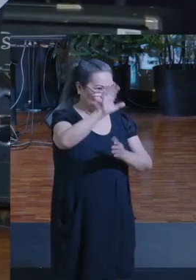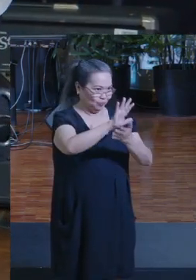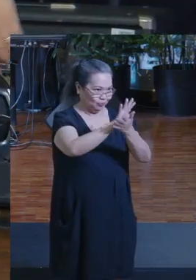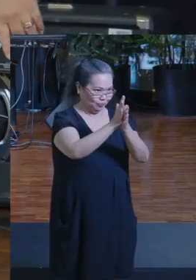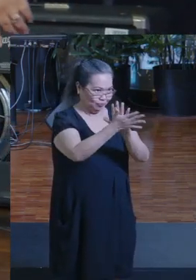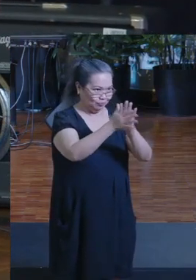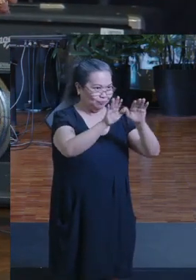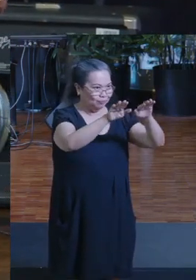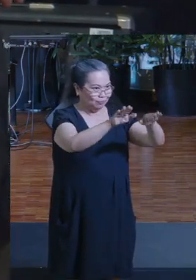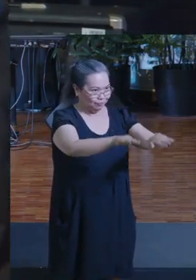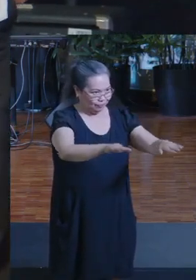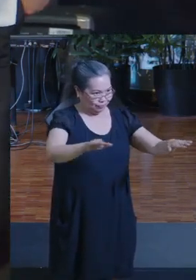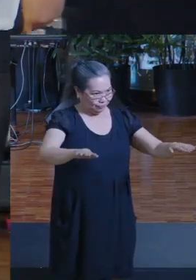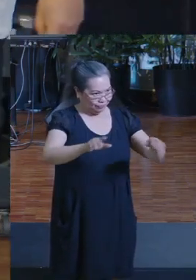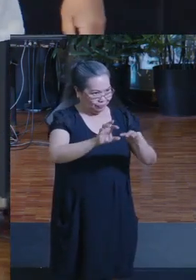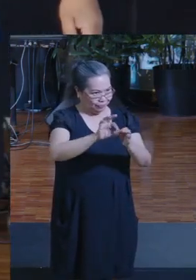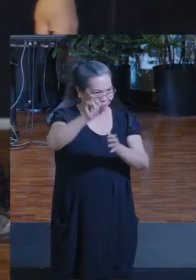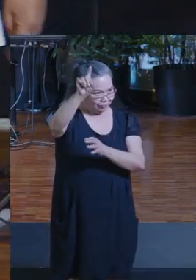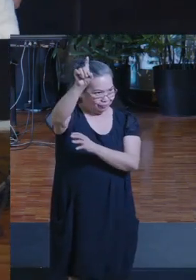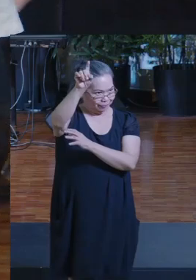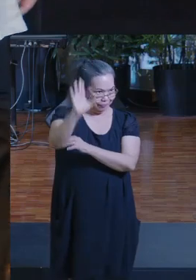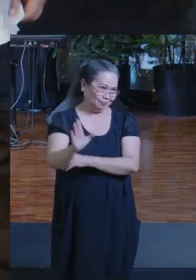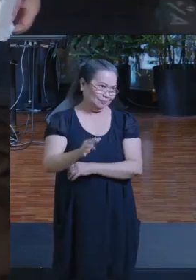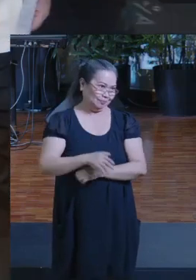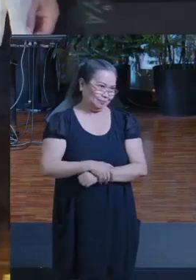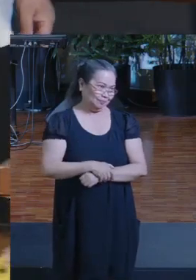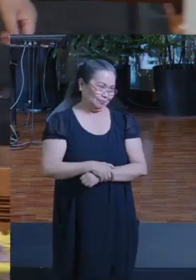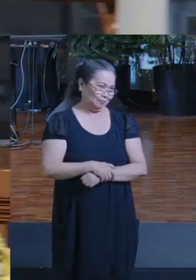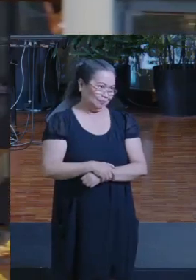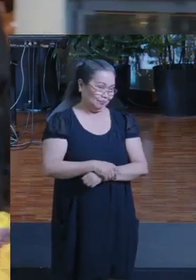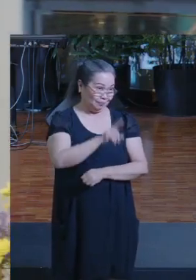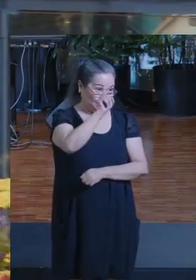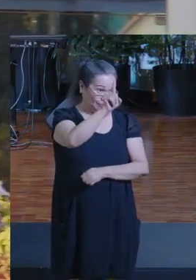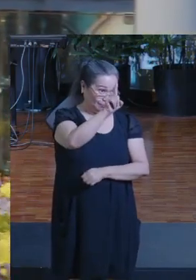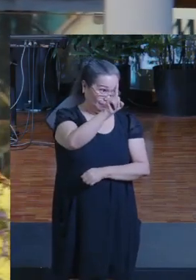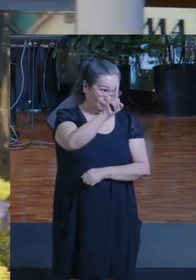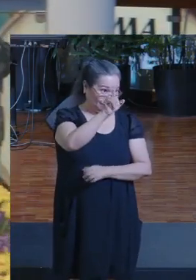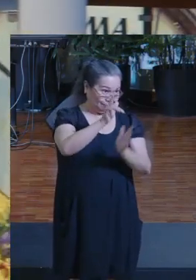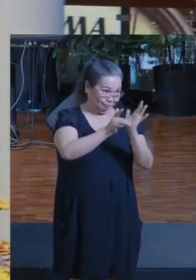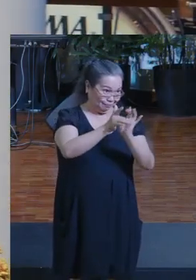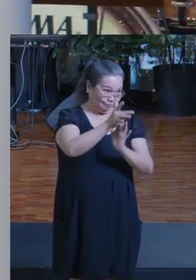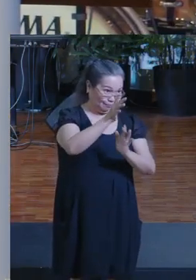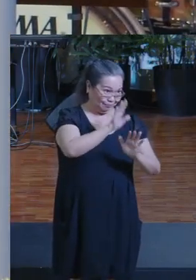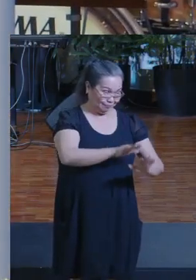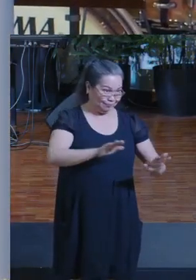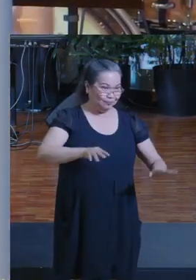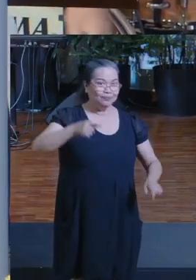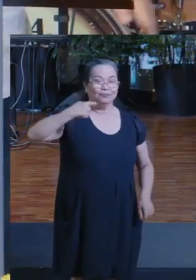ang seed, naging plural ulit. Sino ang kasama doon?